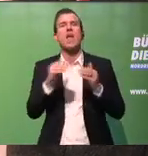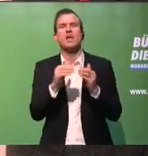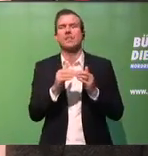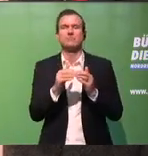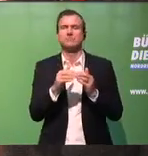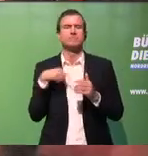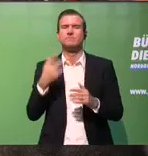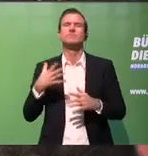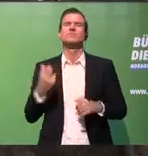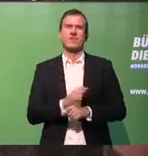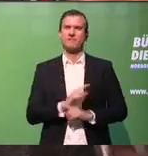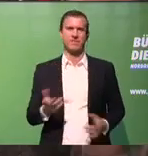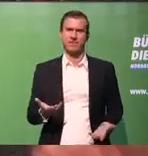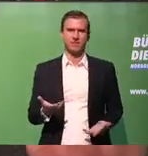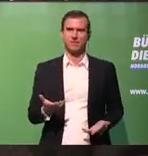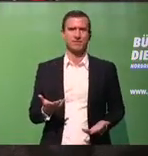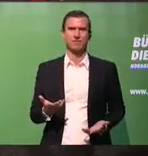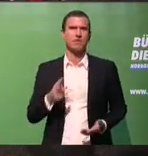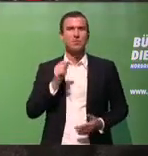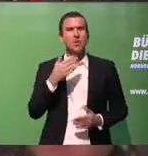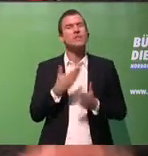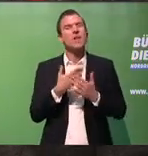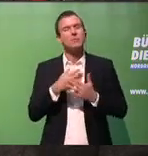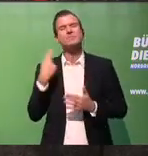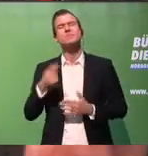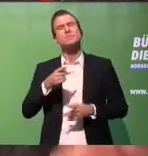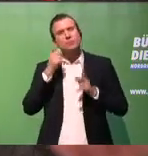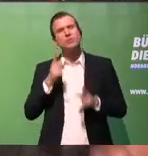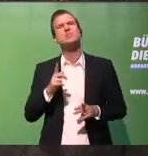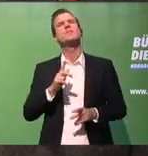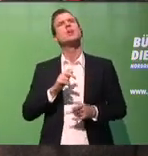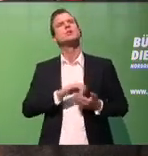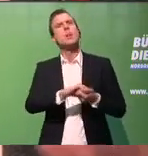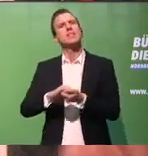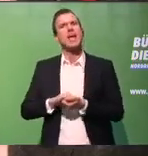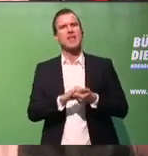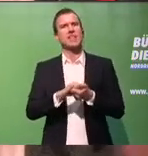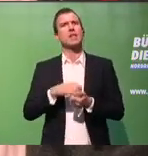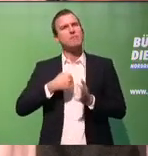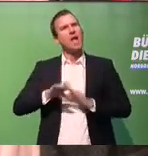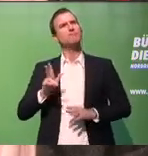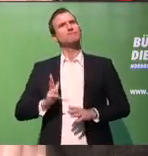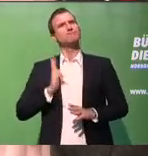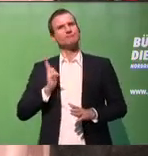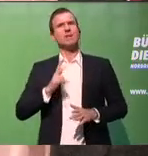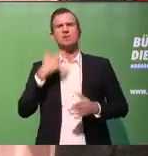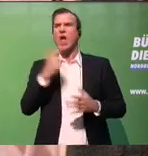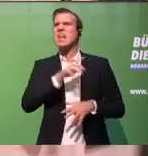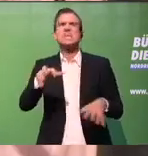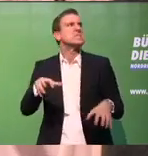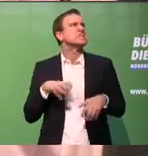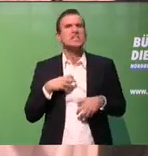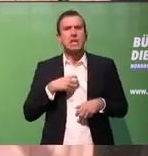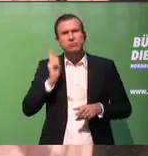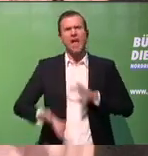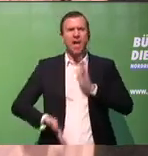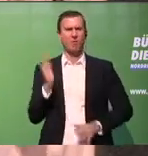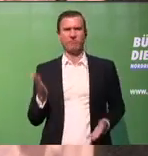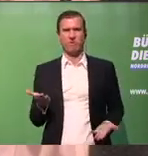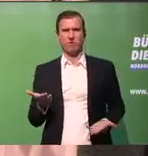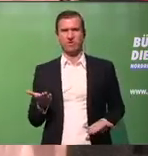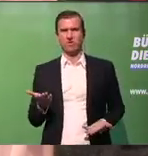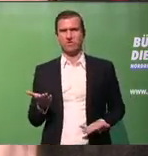können. Es ist also unsere große Aufgabe, Solidarität wieder schick zu machen und den Trend zur Gier zu beenden.